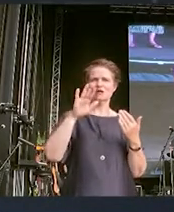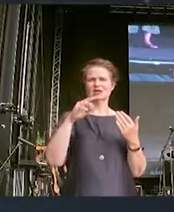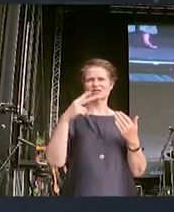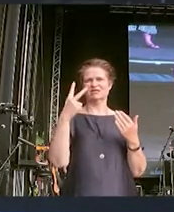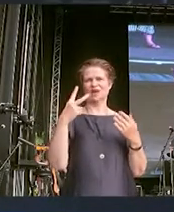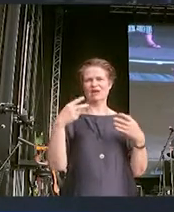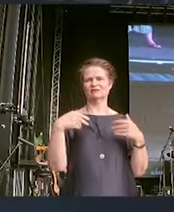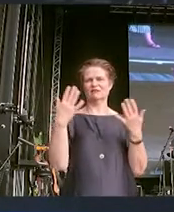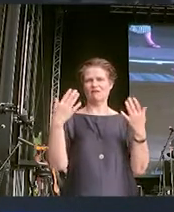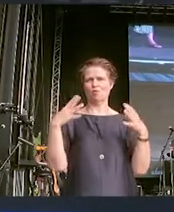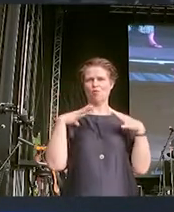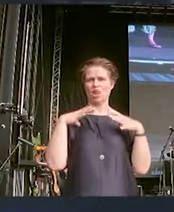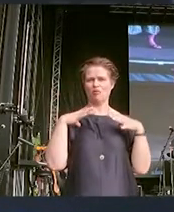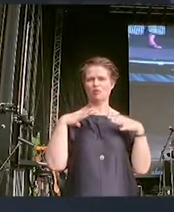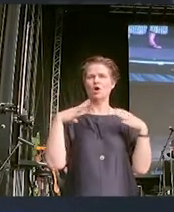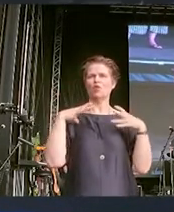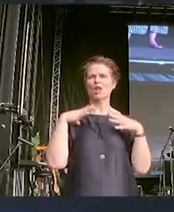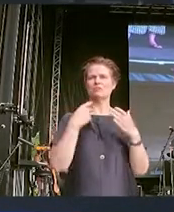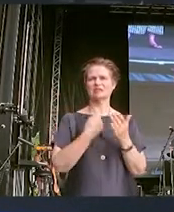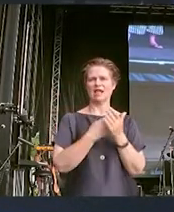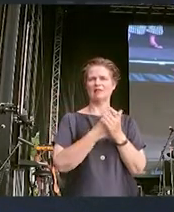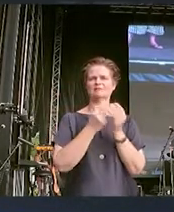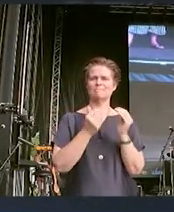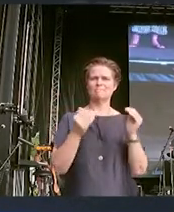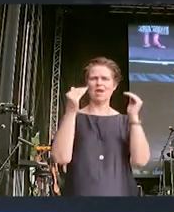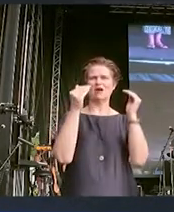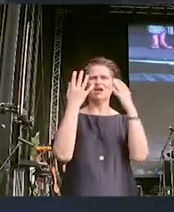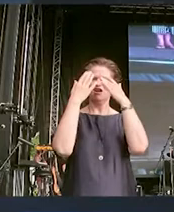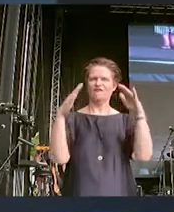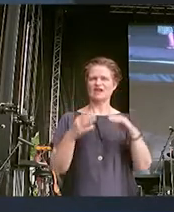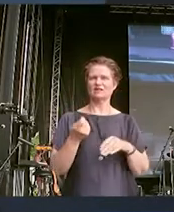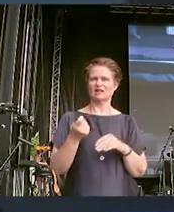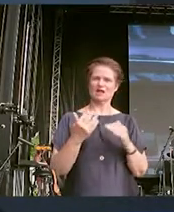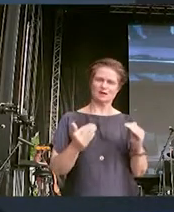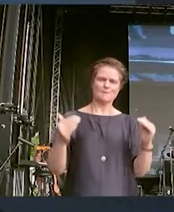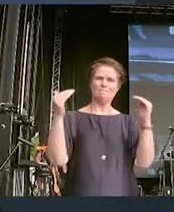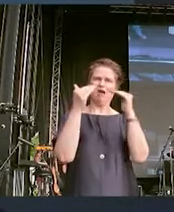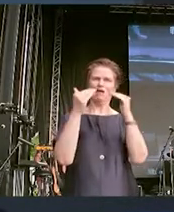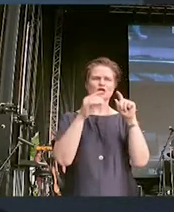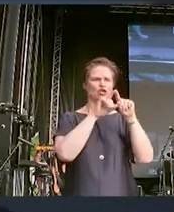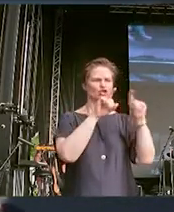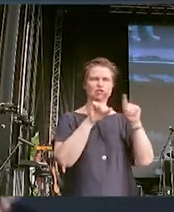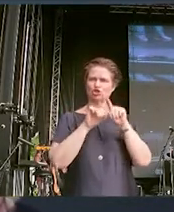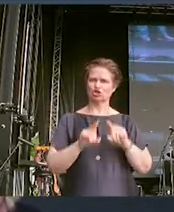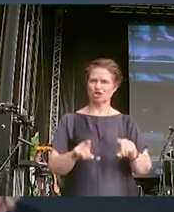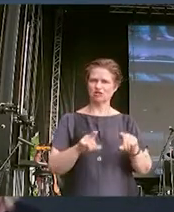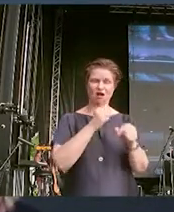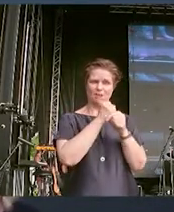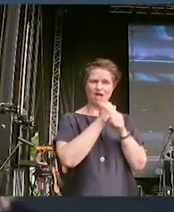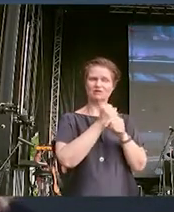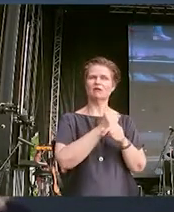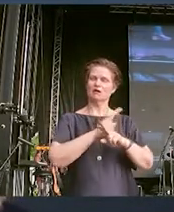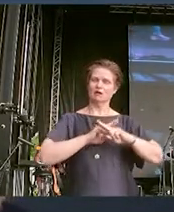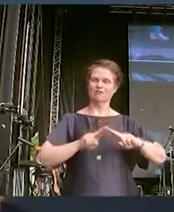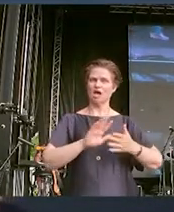Urlaubsgeld, um einiges mehr Weihnachtsgeld. Die Schichtarbeiter bekommen faire Schichtzuschläge